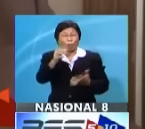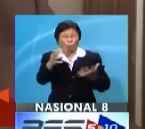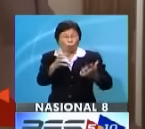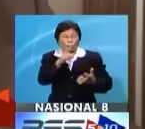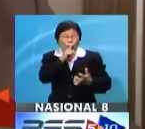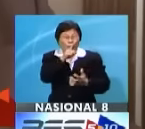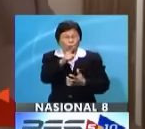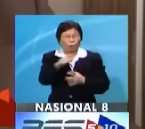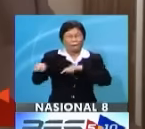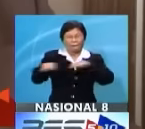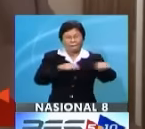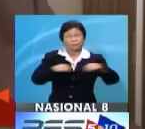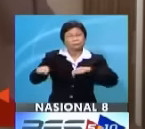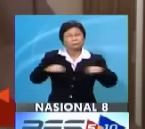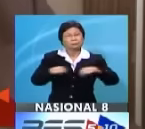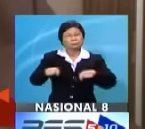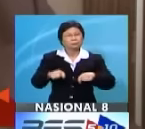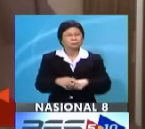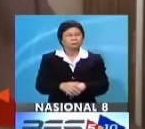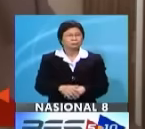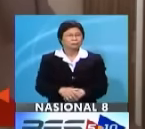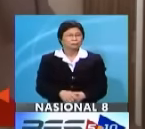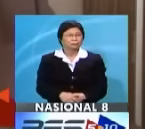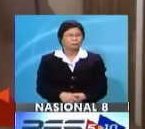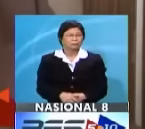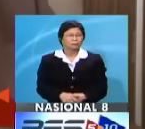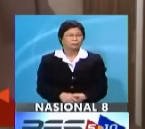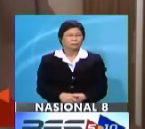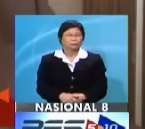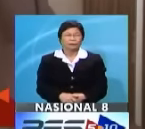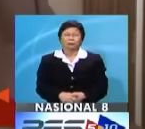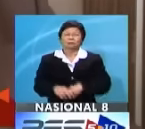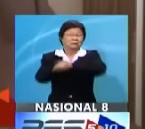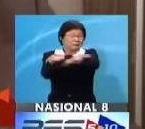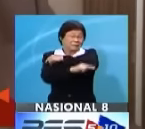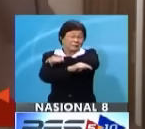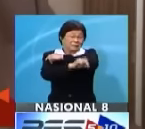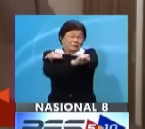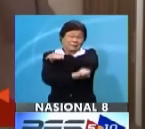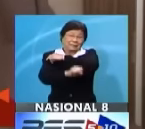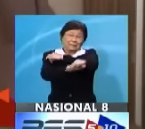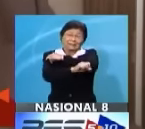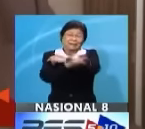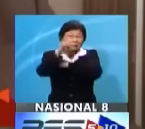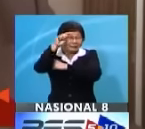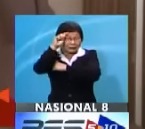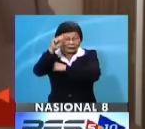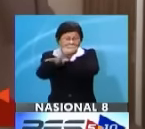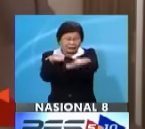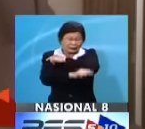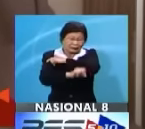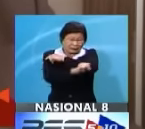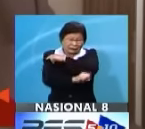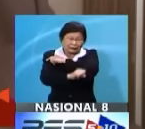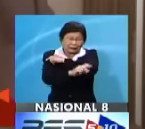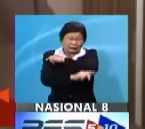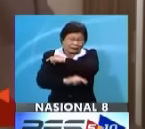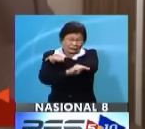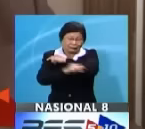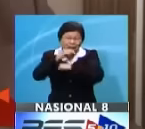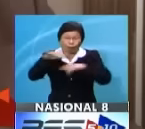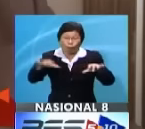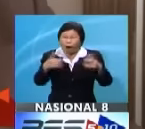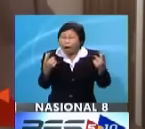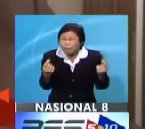take punitive action and that the state didn't do anything about it, they could actually say, okay, next time you